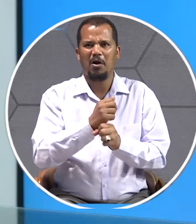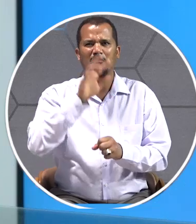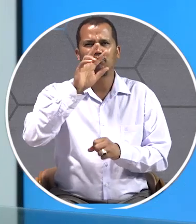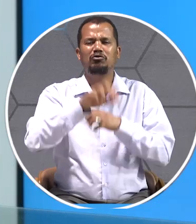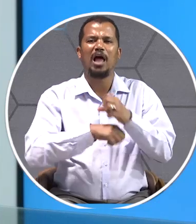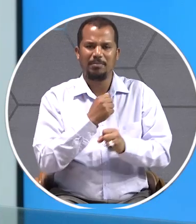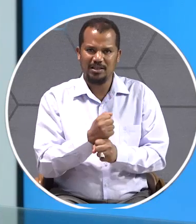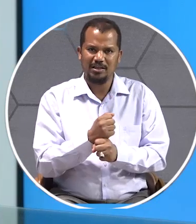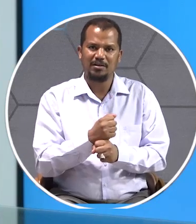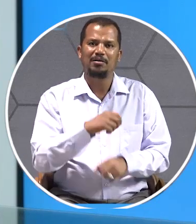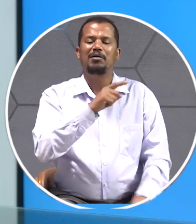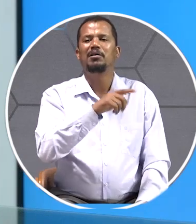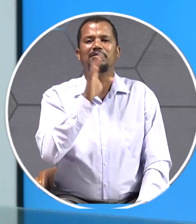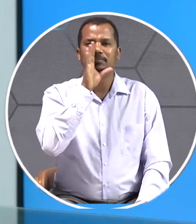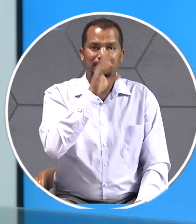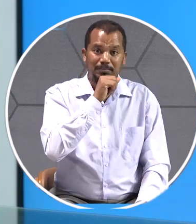አመት።